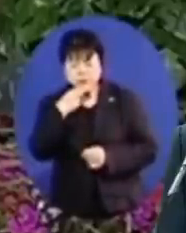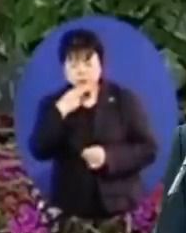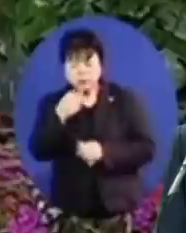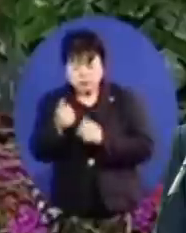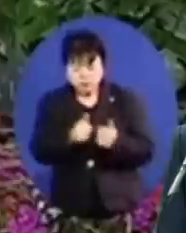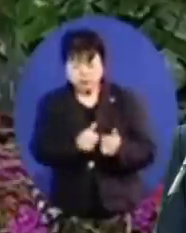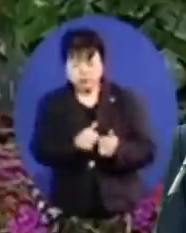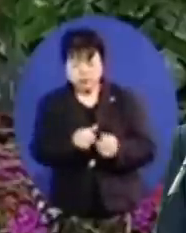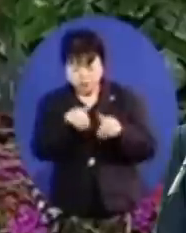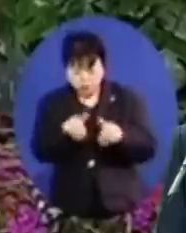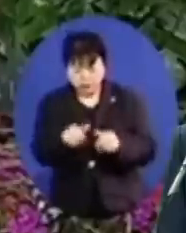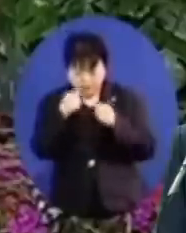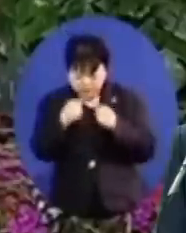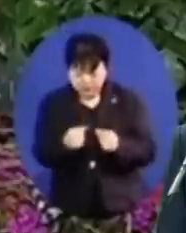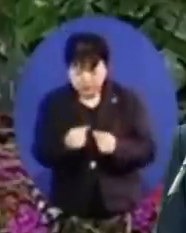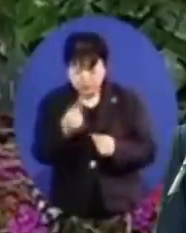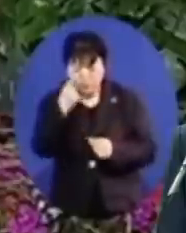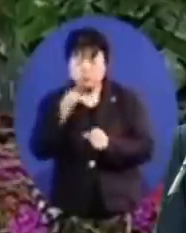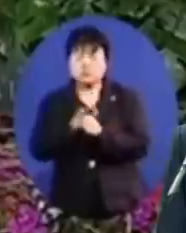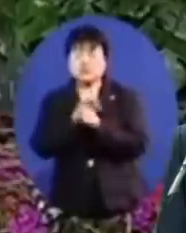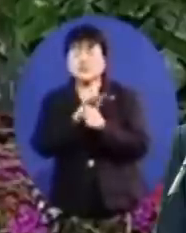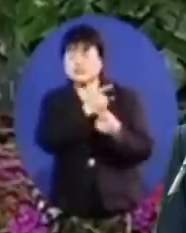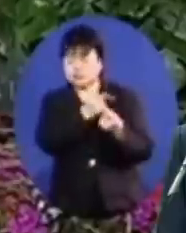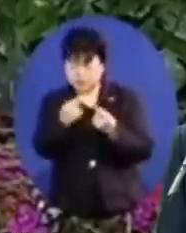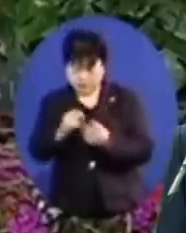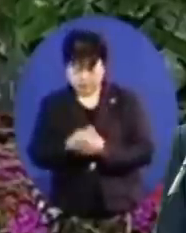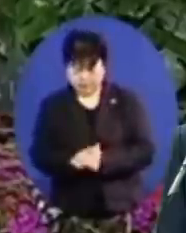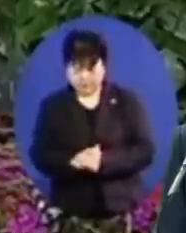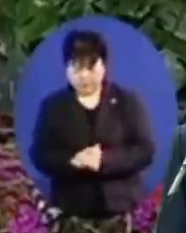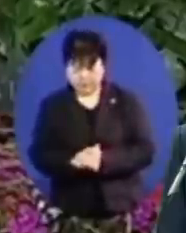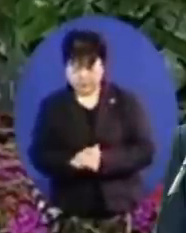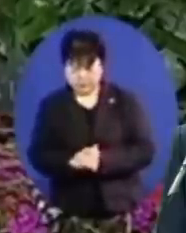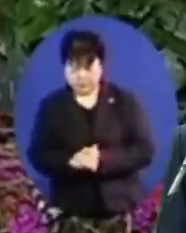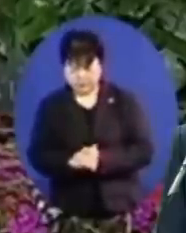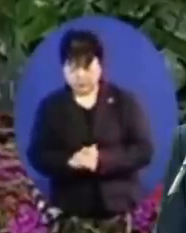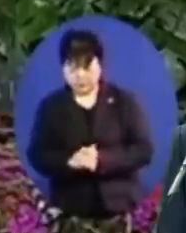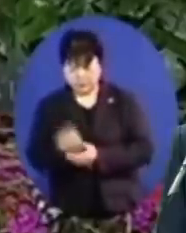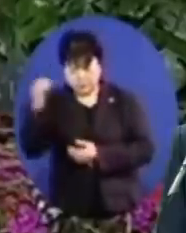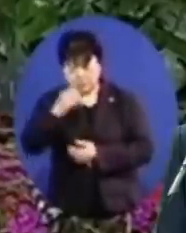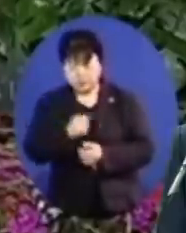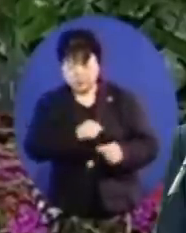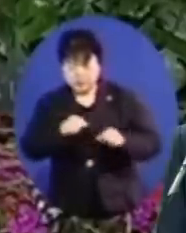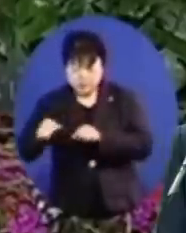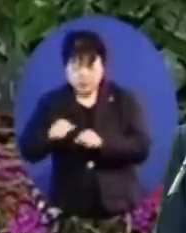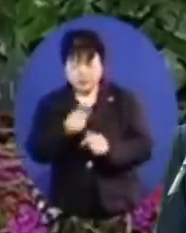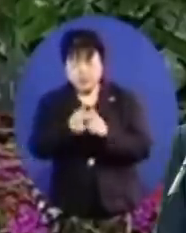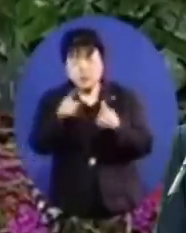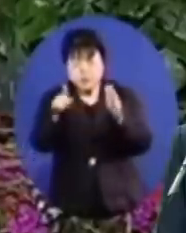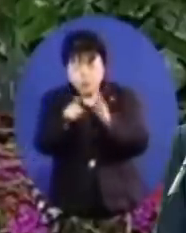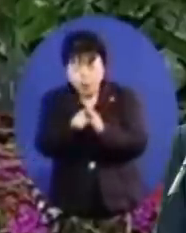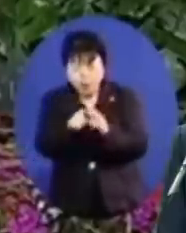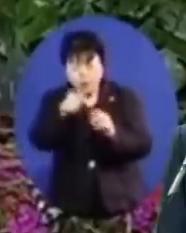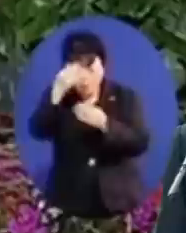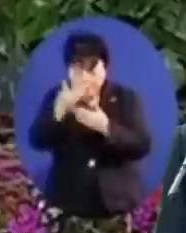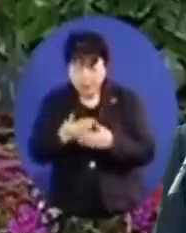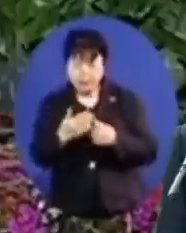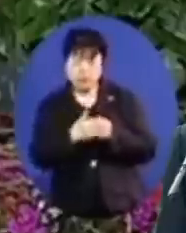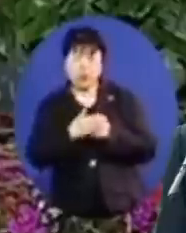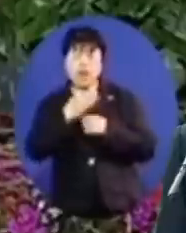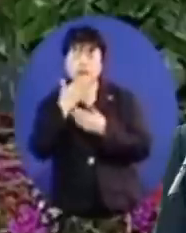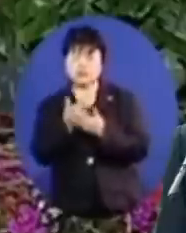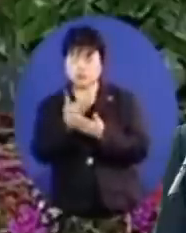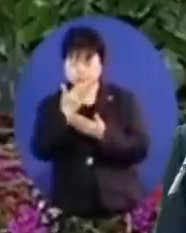죽음의 노예가 되어 산다는 것은 너무나 비극인 것입니다. 성령으로 역사해서 모두 다 예수 믿고 구원받게